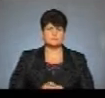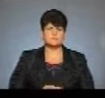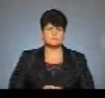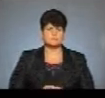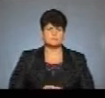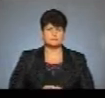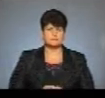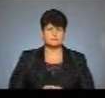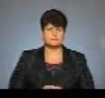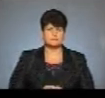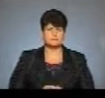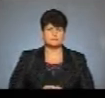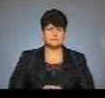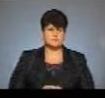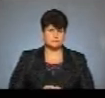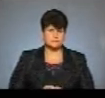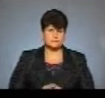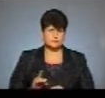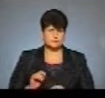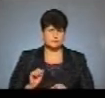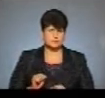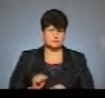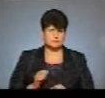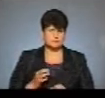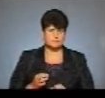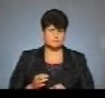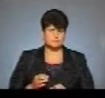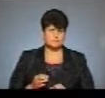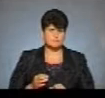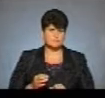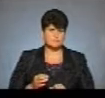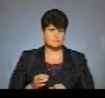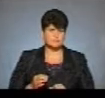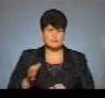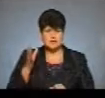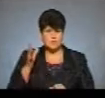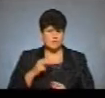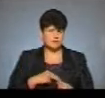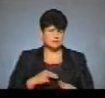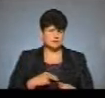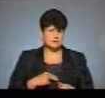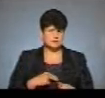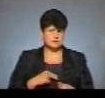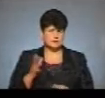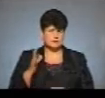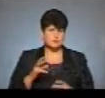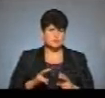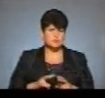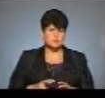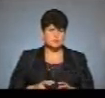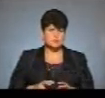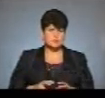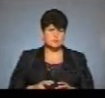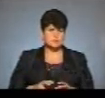професії. А що ви можете сказати на рахунок наукових працівників і взагалі наукових досліджень в різних сферах